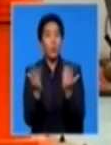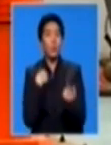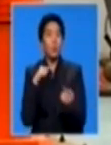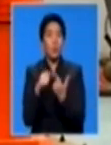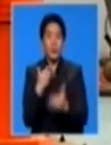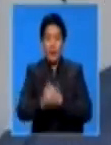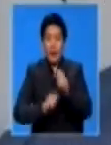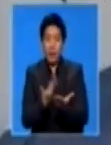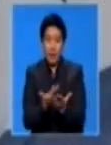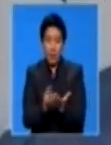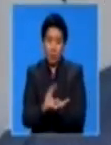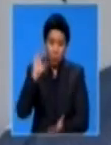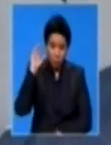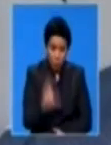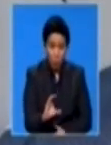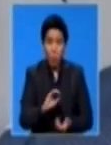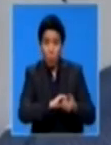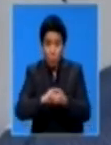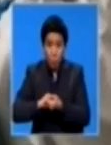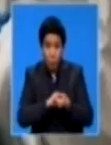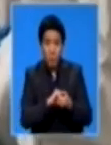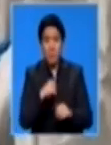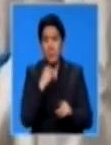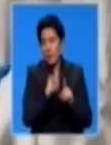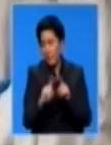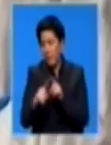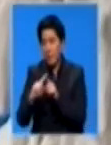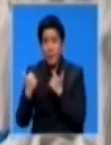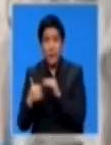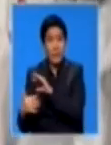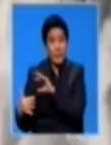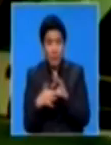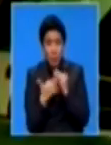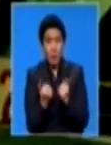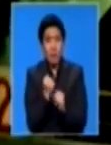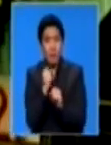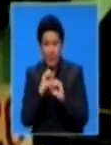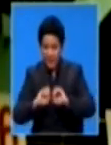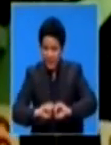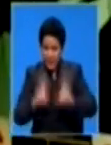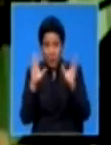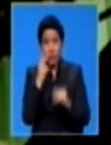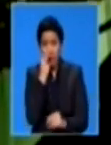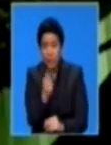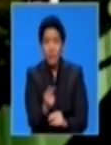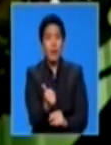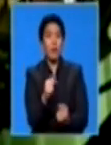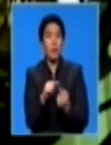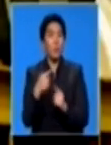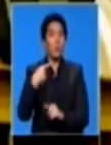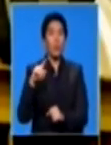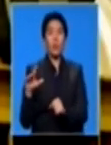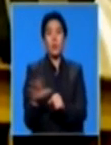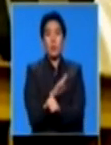านการค้าการลงทุนและความร่วมมือเศรษฐกิจในด้านต่างๆที่เกี่ยวข้องให้เกิดผลเป็นรูปธรรมเกิดประโยชน์สูงสุ